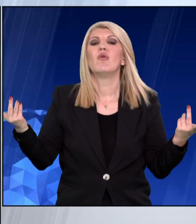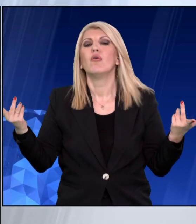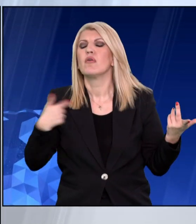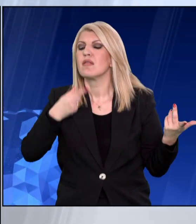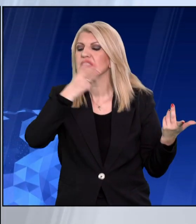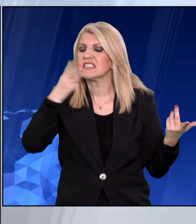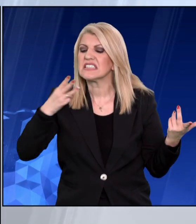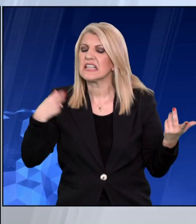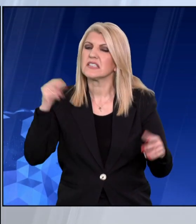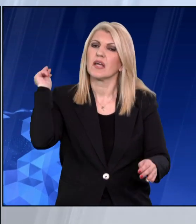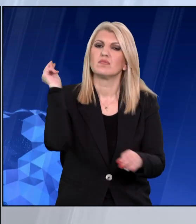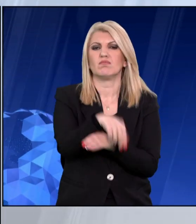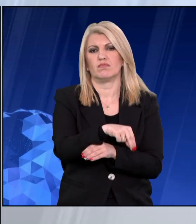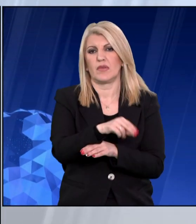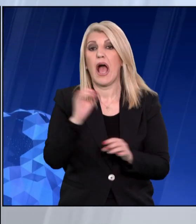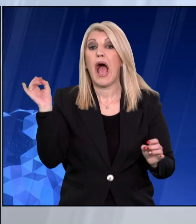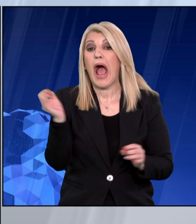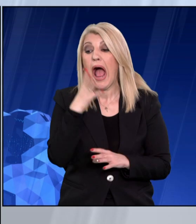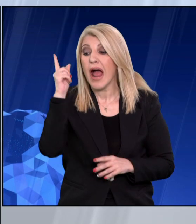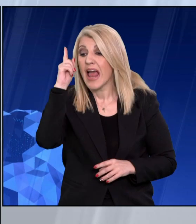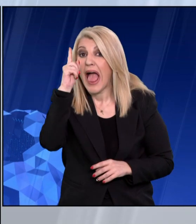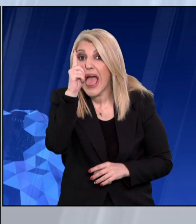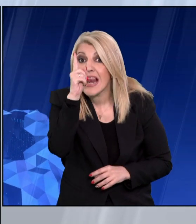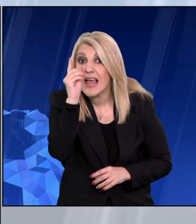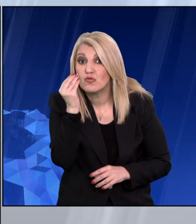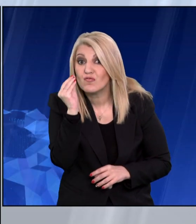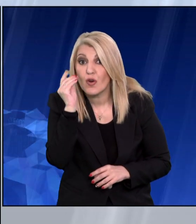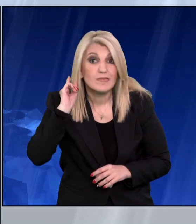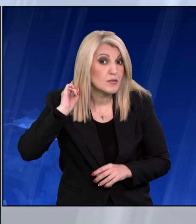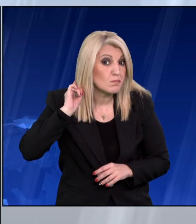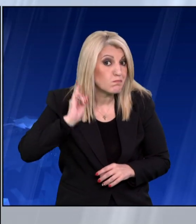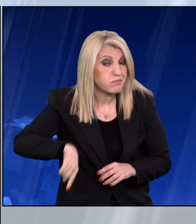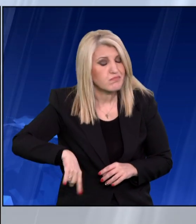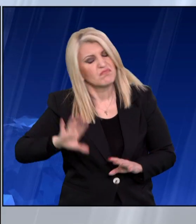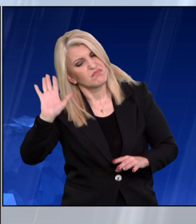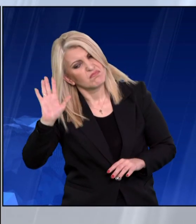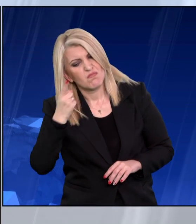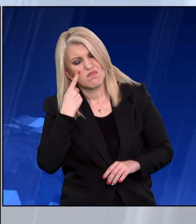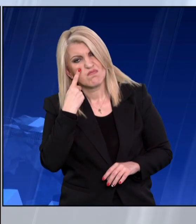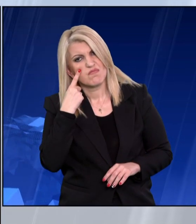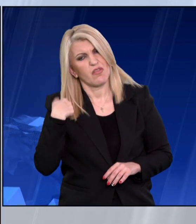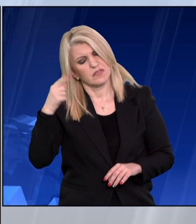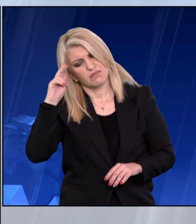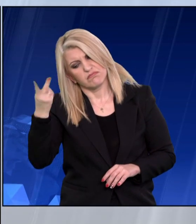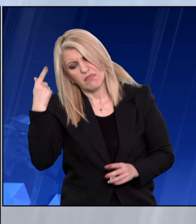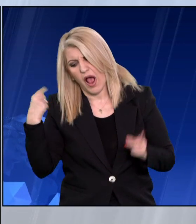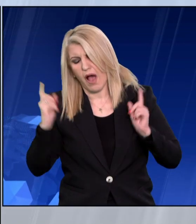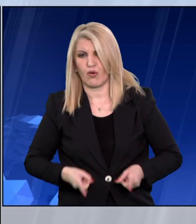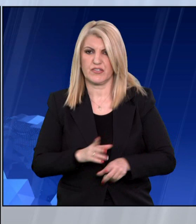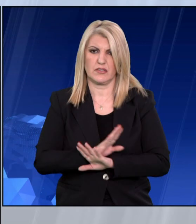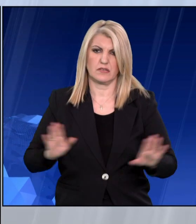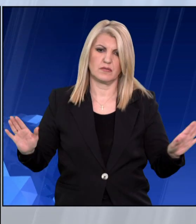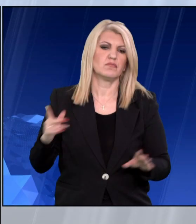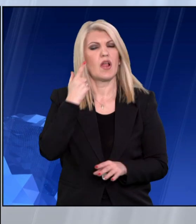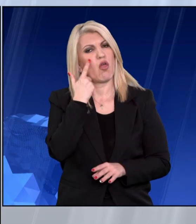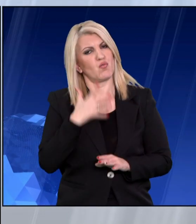παρεκκλίνει ένας βουλευτής από το δρόμο της προόδου και της ισότητας θα πάρω τις ανάλογες αποφάσεις και στο πασοκ παρότι χιλο τρικούπη τονίζει ότι